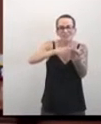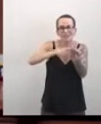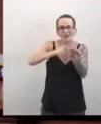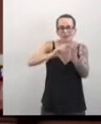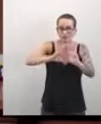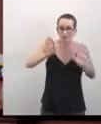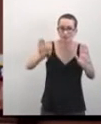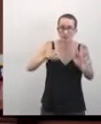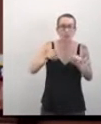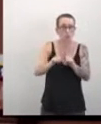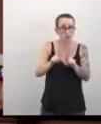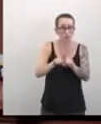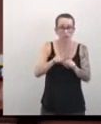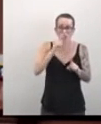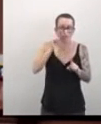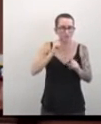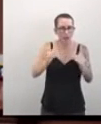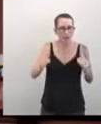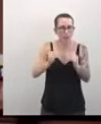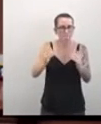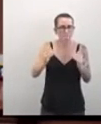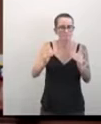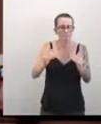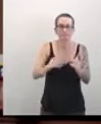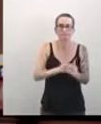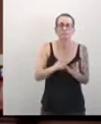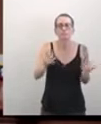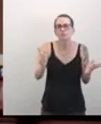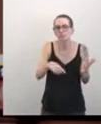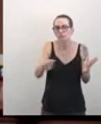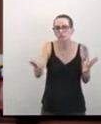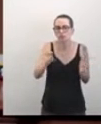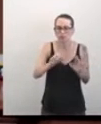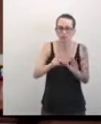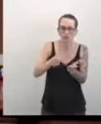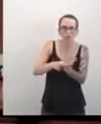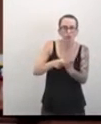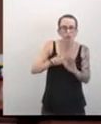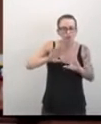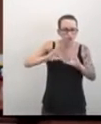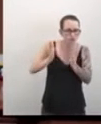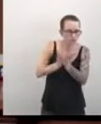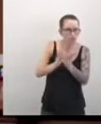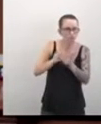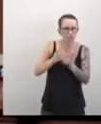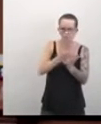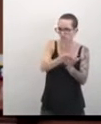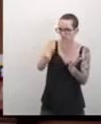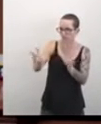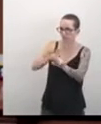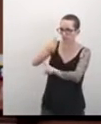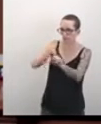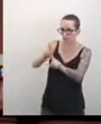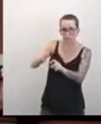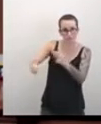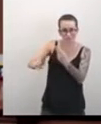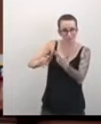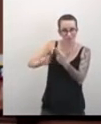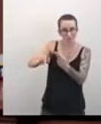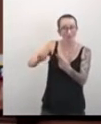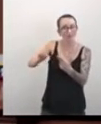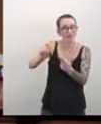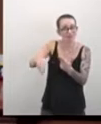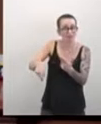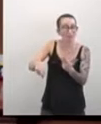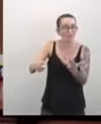hommes. Bien sûr, ce sont l'ensemble des banques habituellement consultées qui, du coup, devront répondre à ce